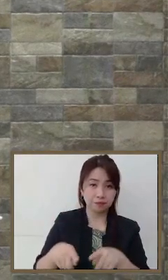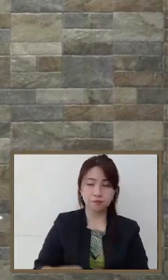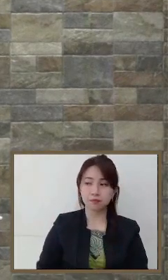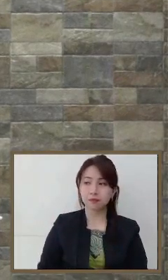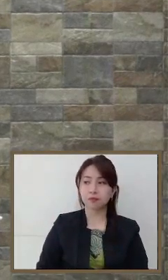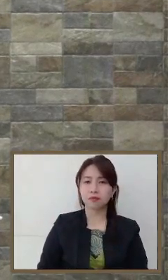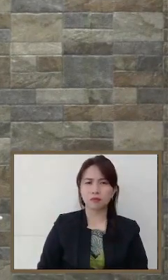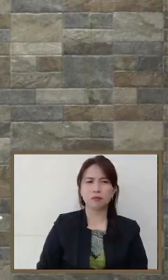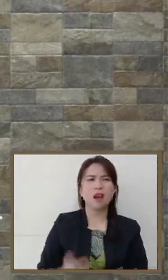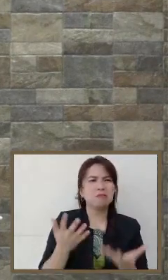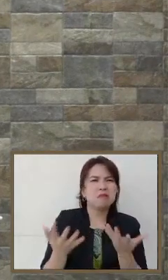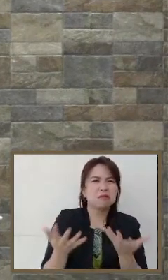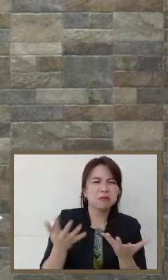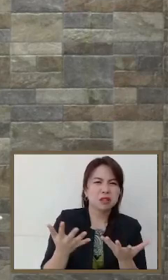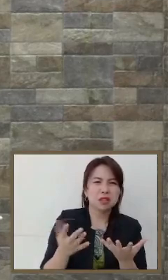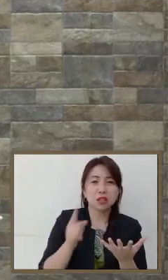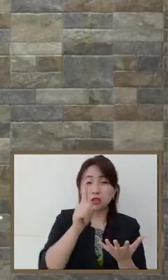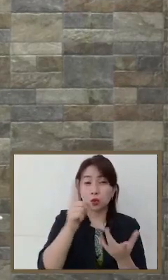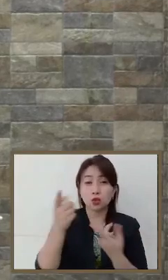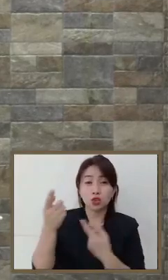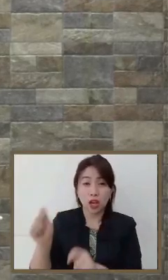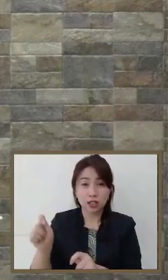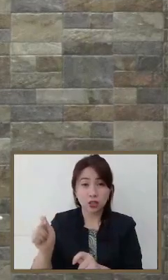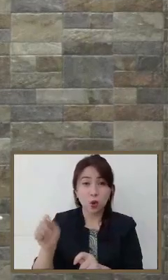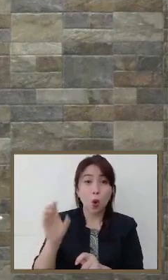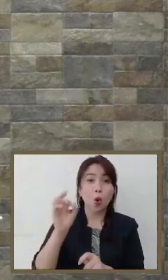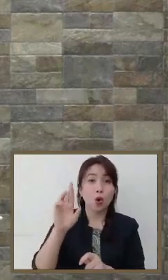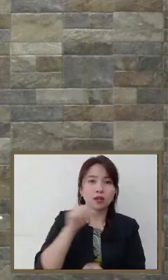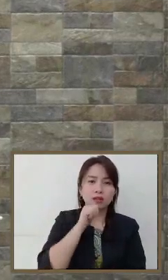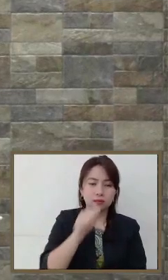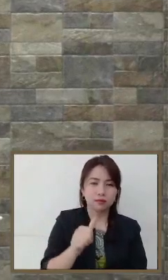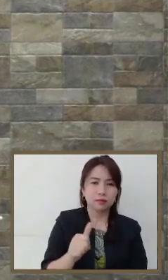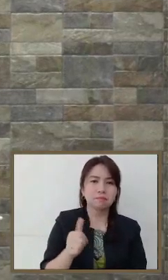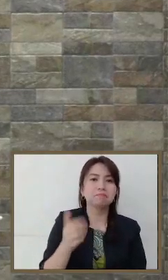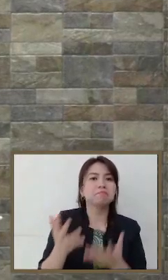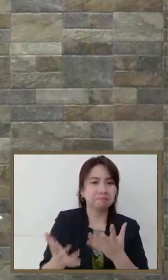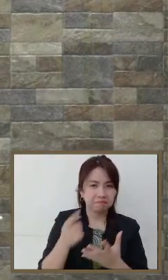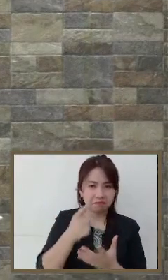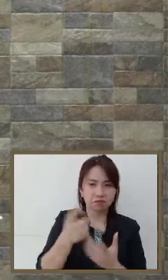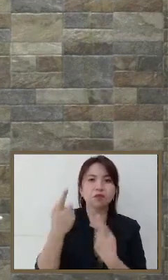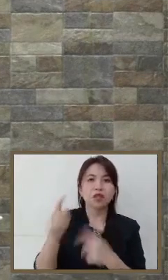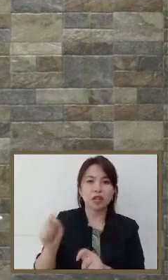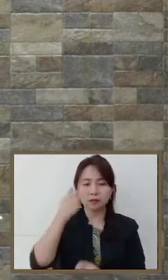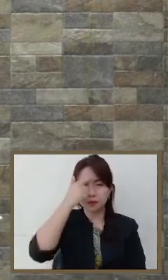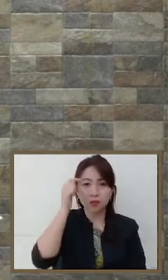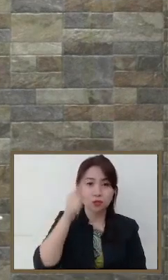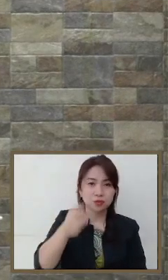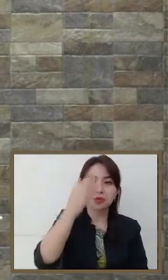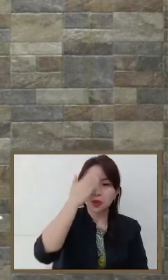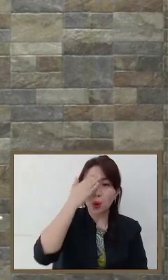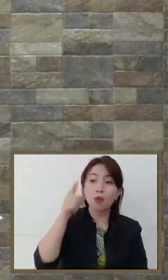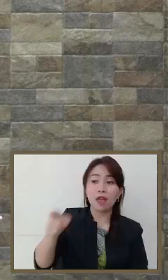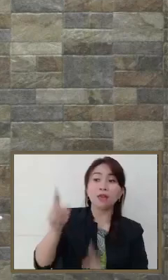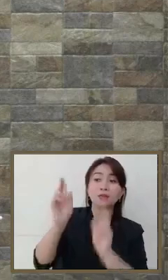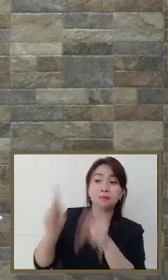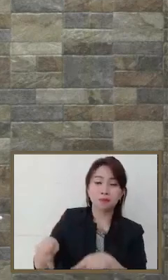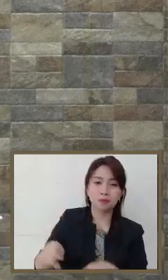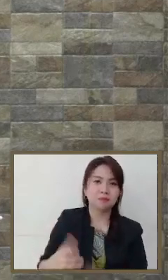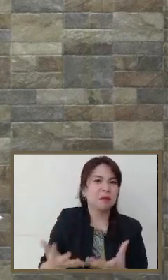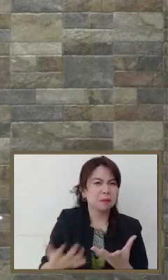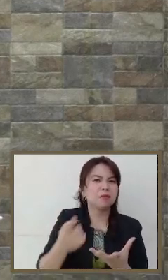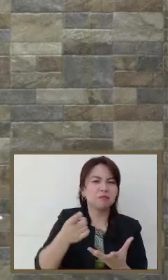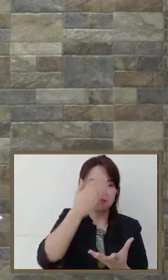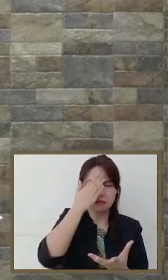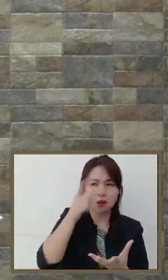Nagtitiwala kasi hindi mo kilala Nagtitiwala ka kasi kilala mo sila kilala mong pasaw tama po ba